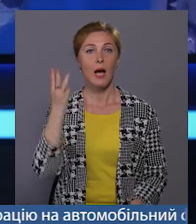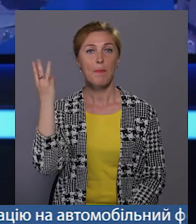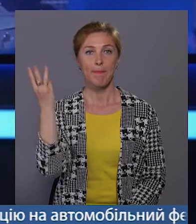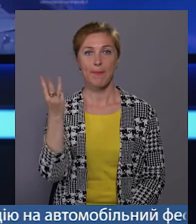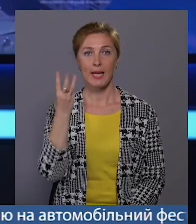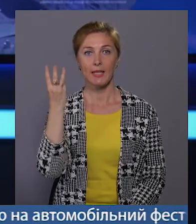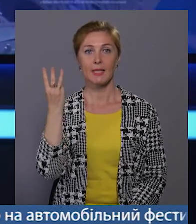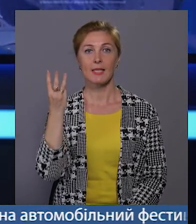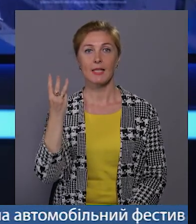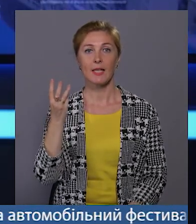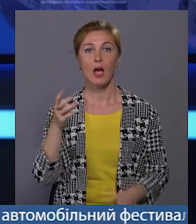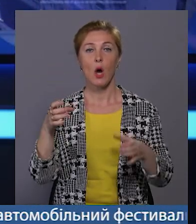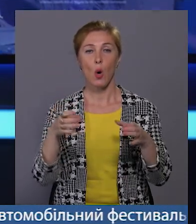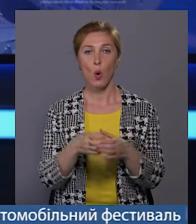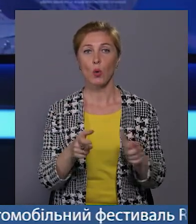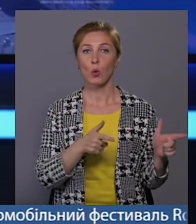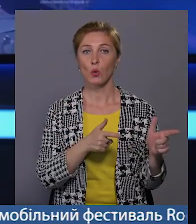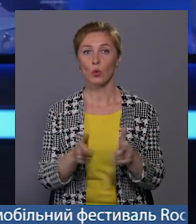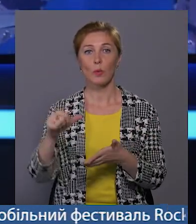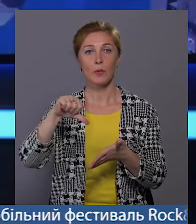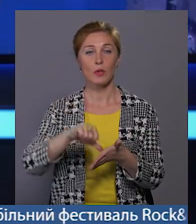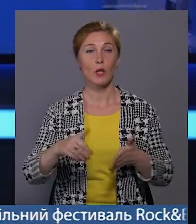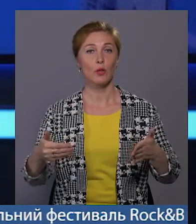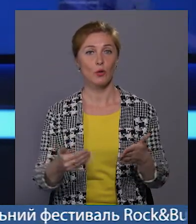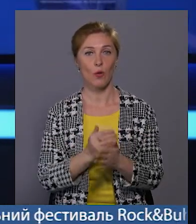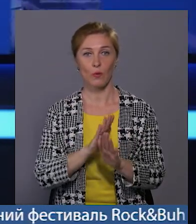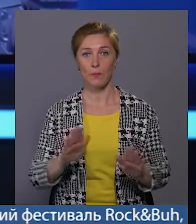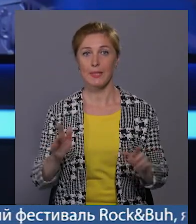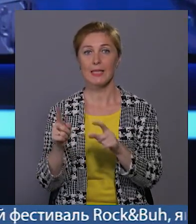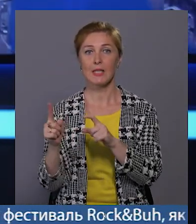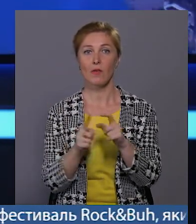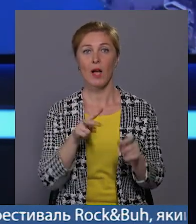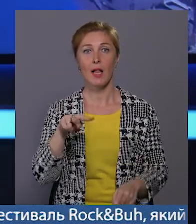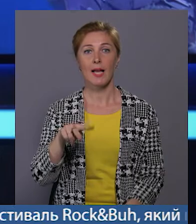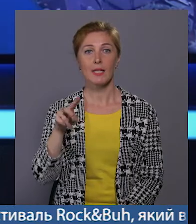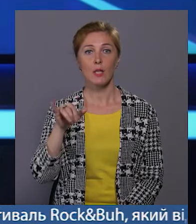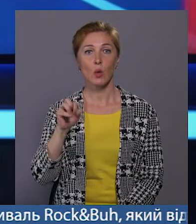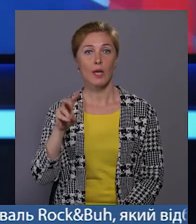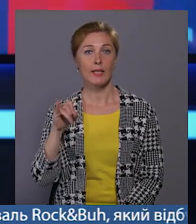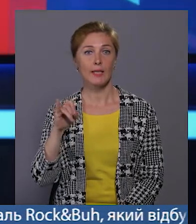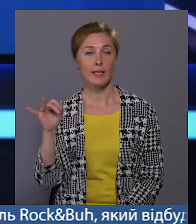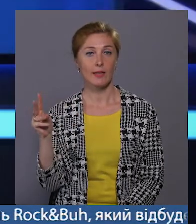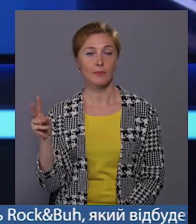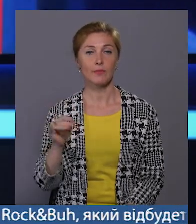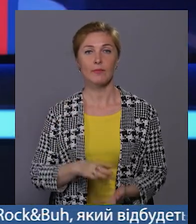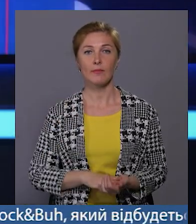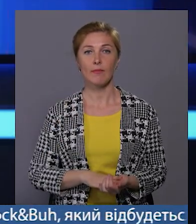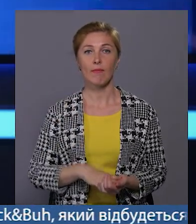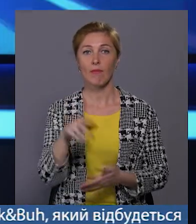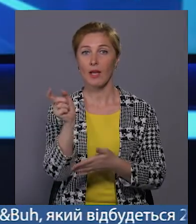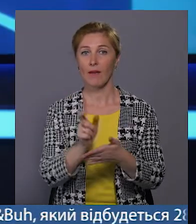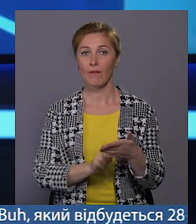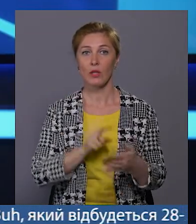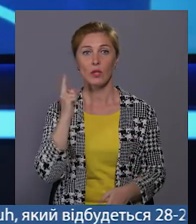Хмельницький муніципальний камерний хор готує презентацію нової пісні на слова Лесі Українки. Вірш «На зеленому горбочку» на